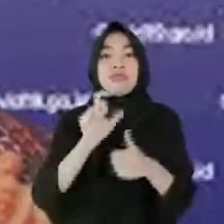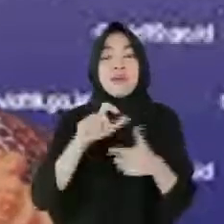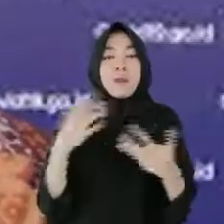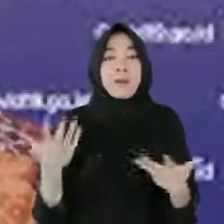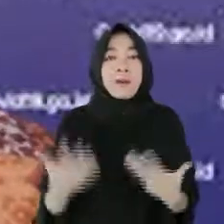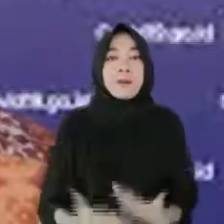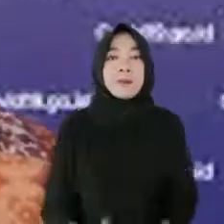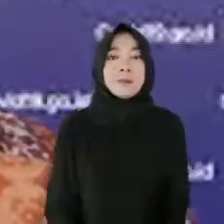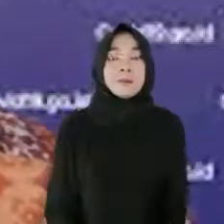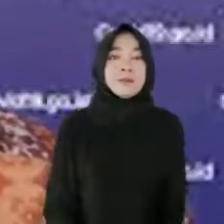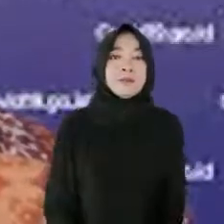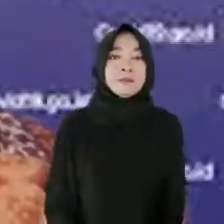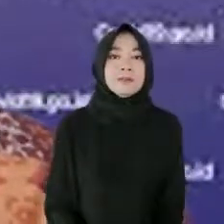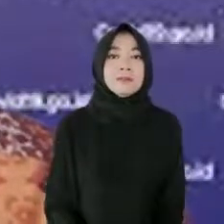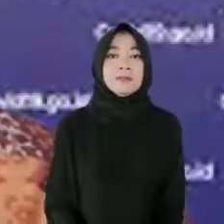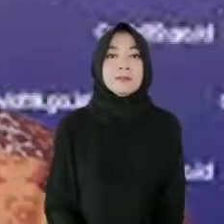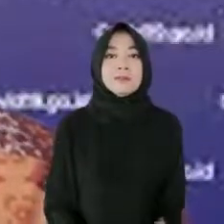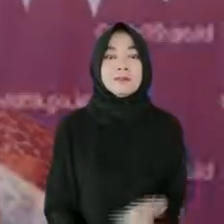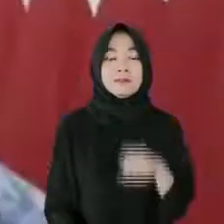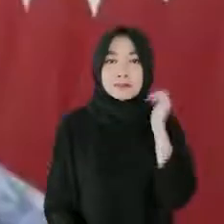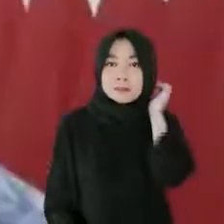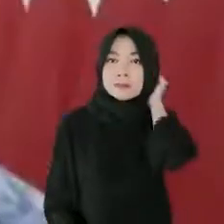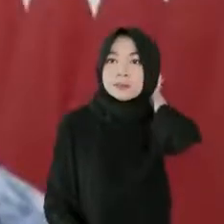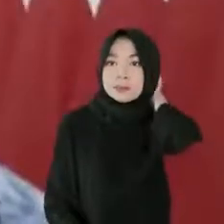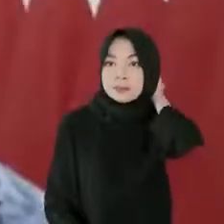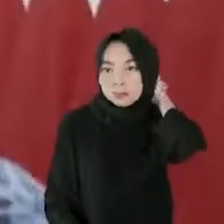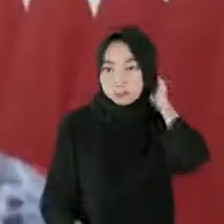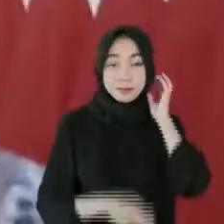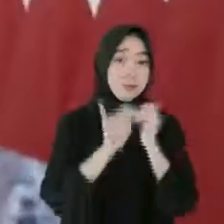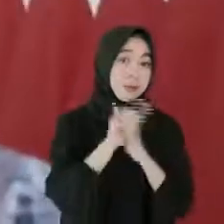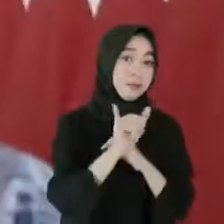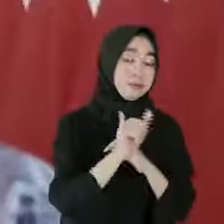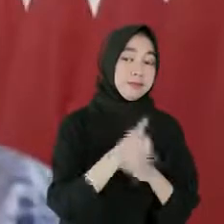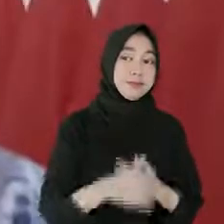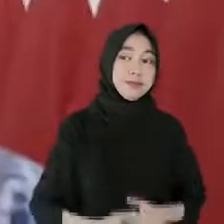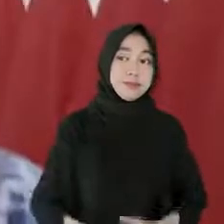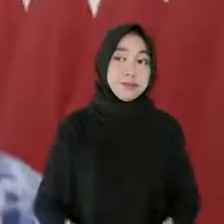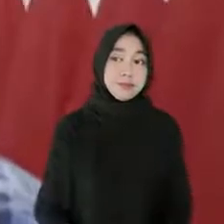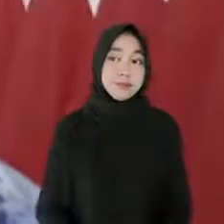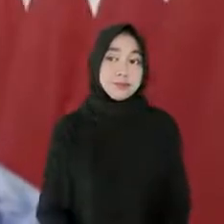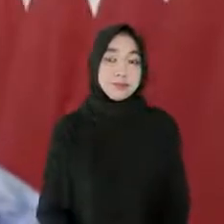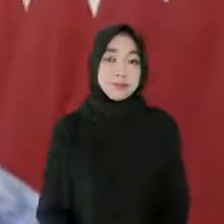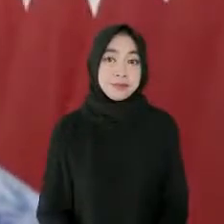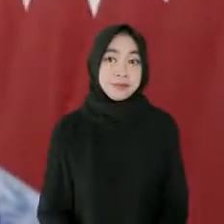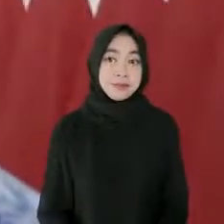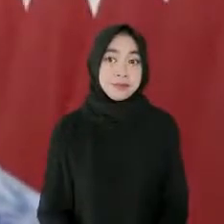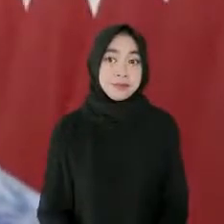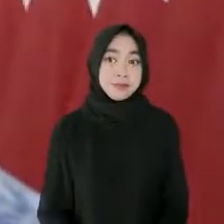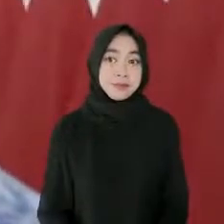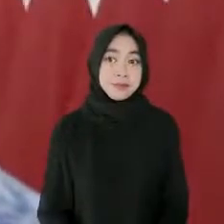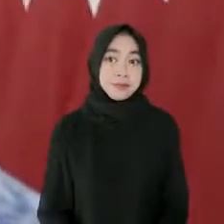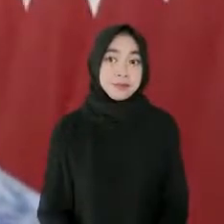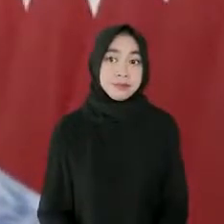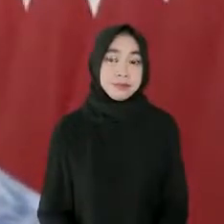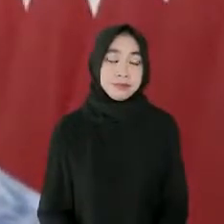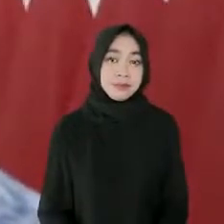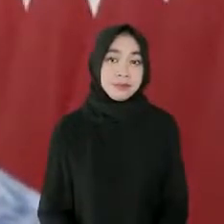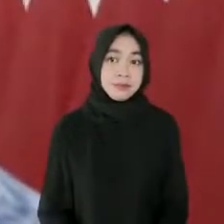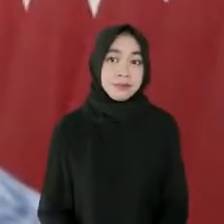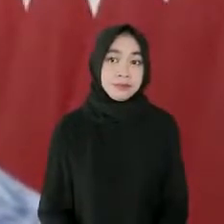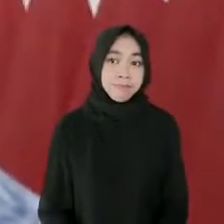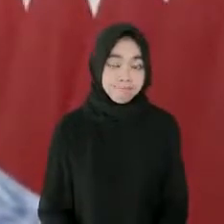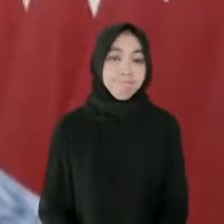lapisan masyarakat bebas Sonia Iya betul Masbro jadi gini kita sudah pernah